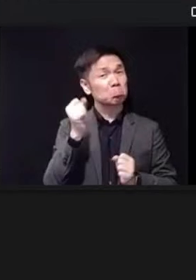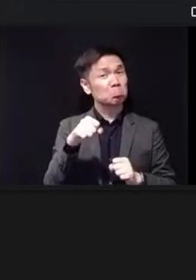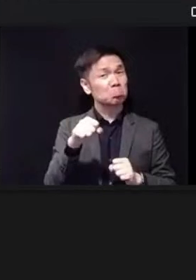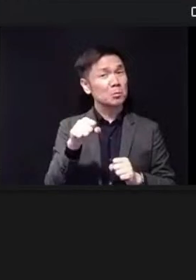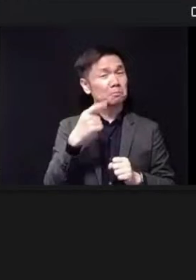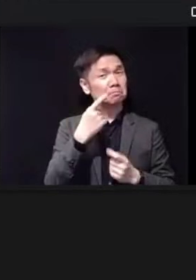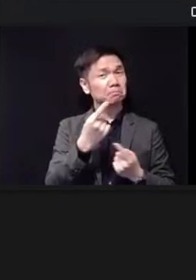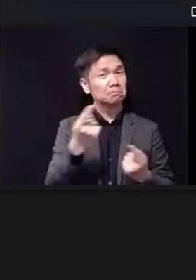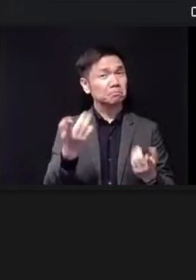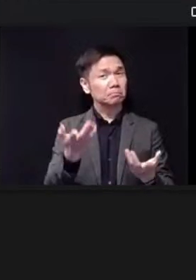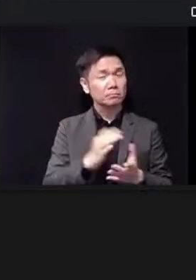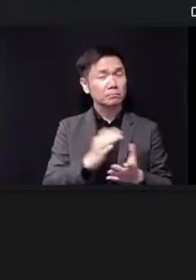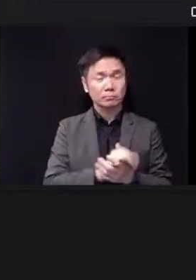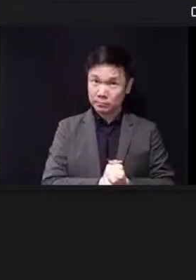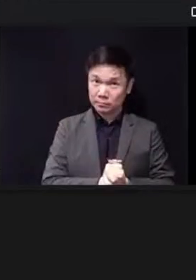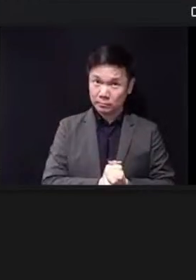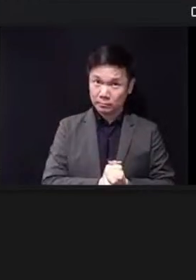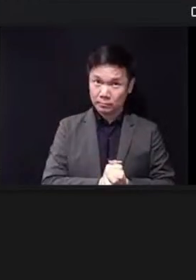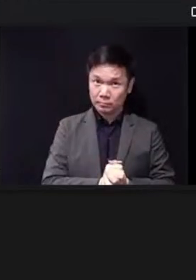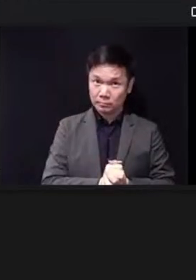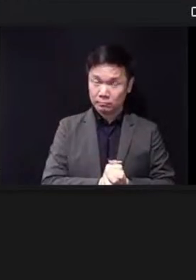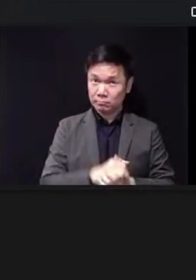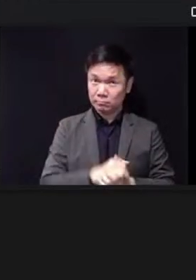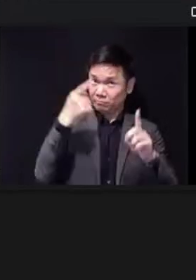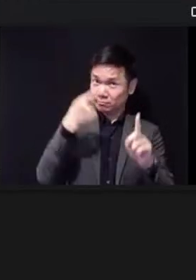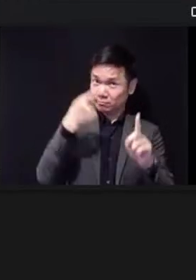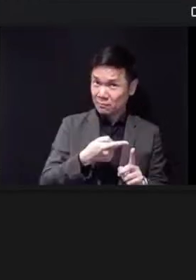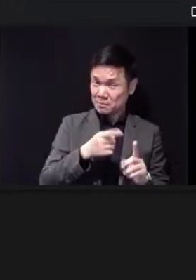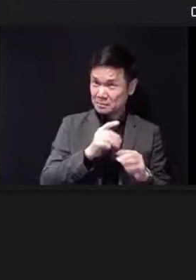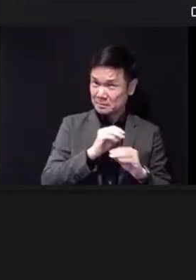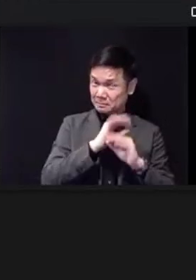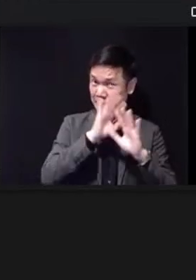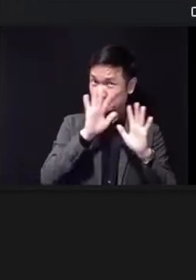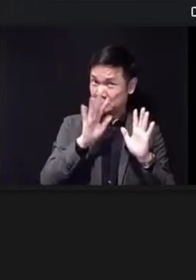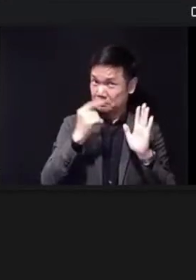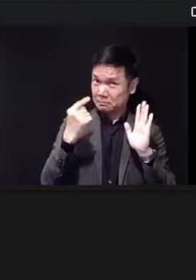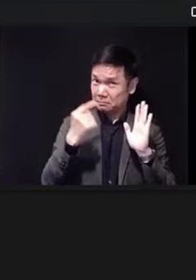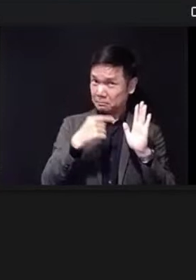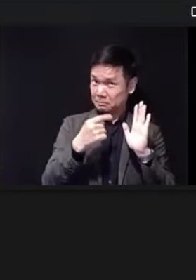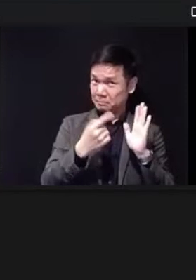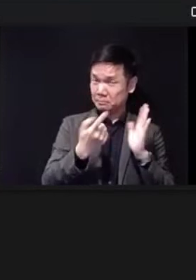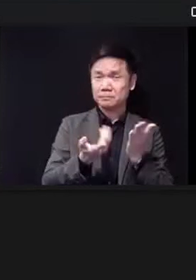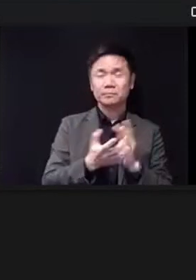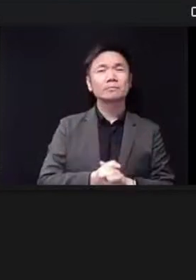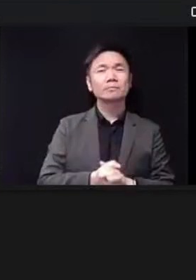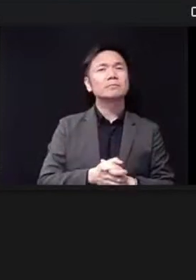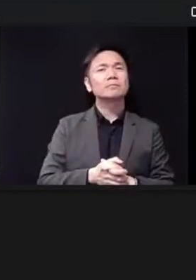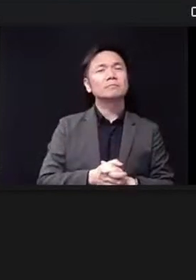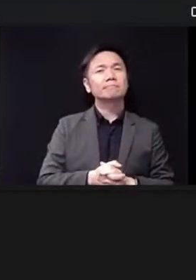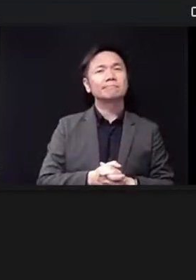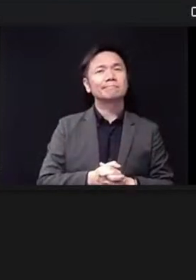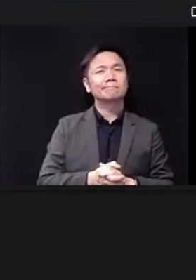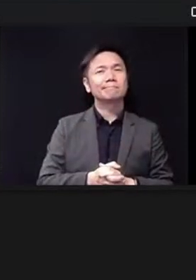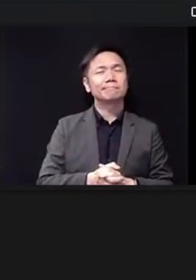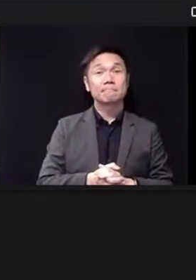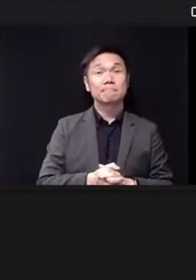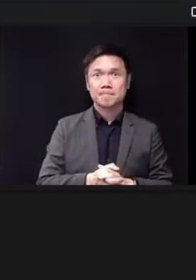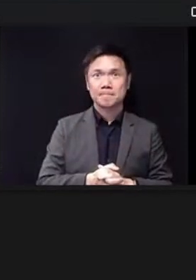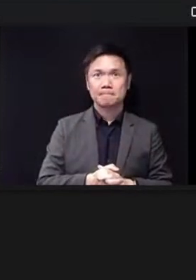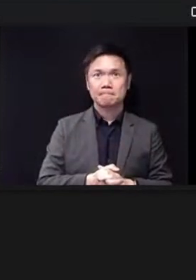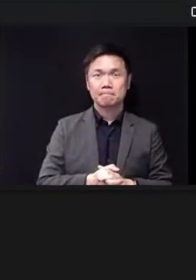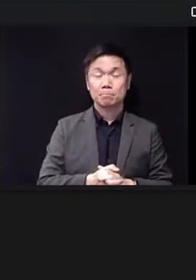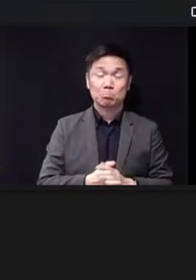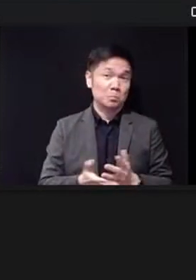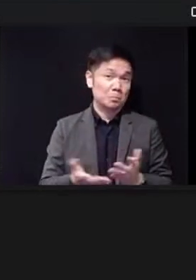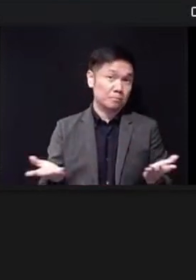формулировка «итог», которая может в дальнейшем, уважаемые коллеги, приобрести любую форму там, декларации, каких-то заявлений